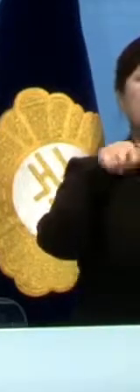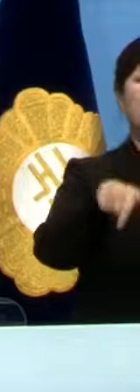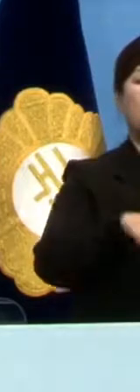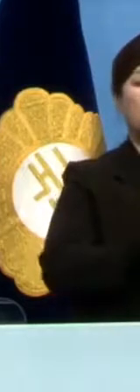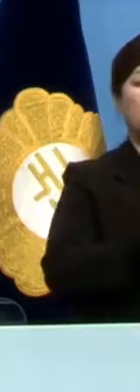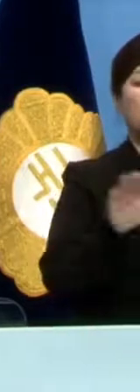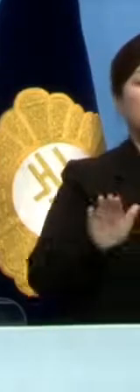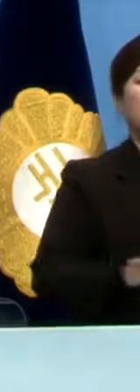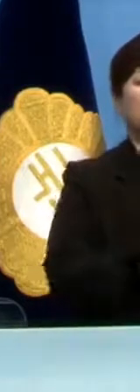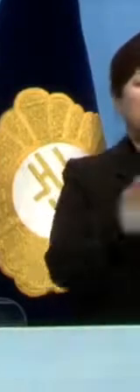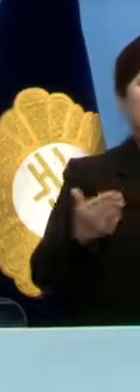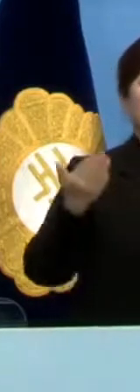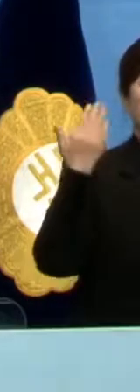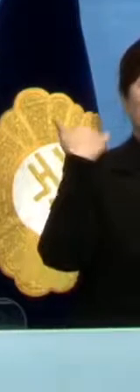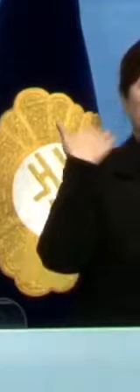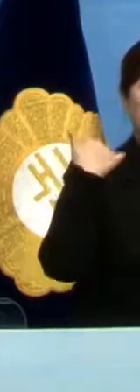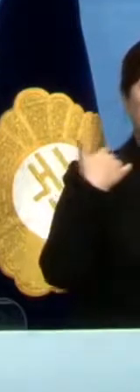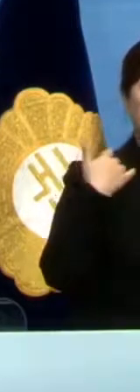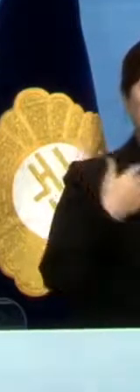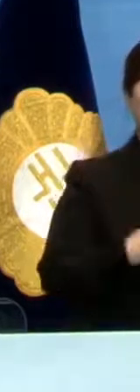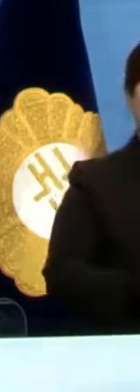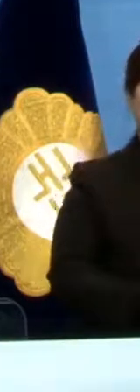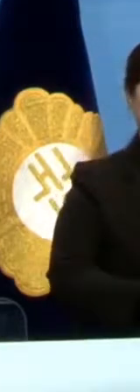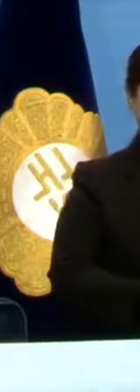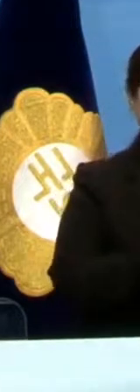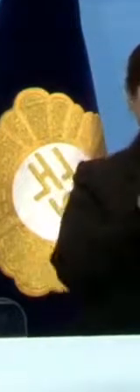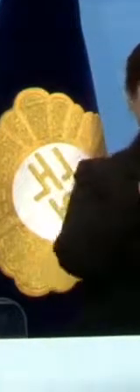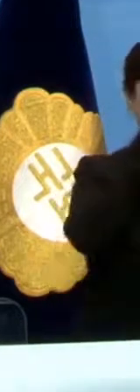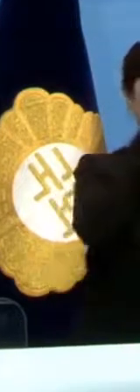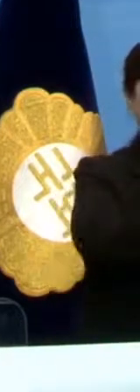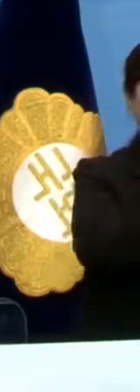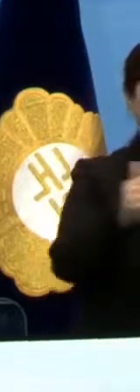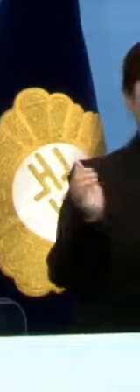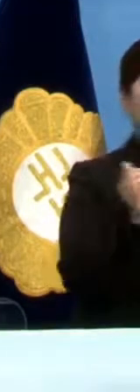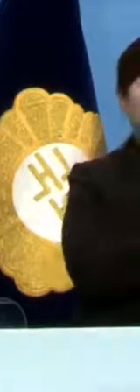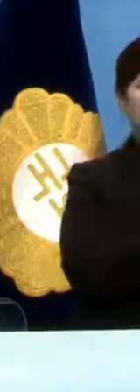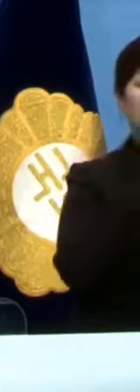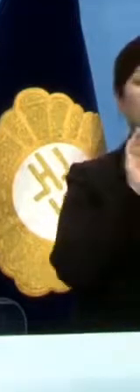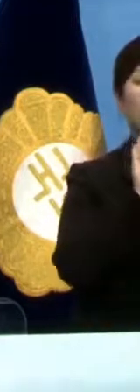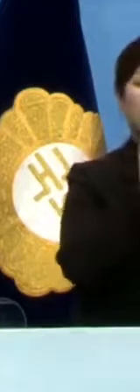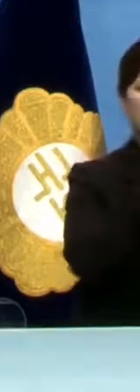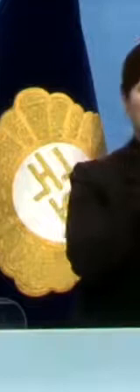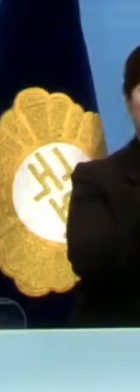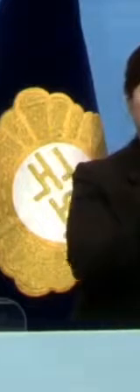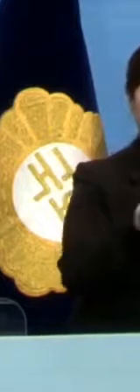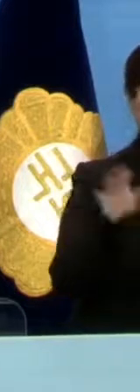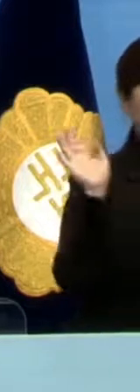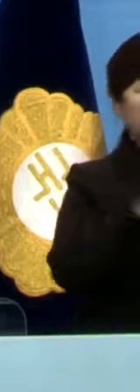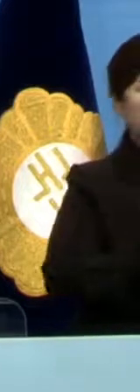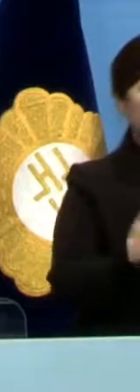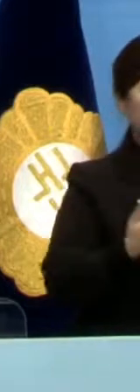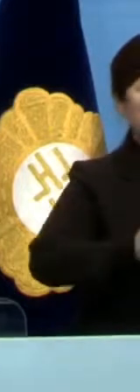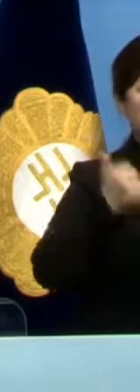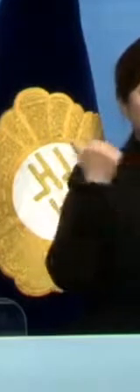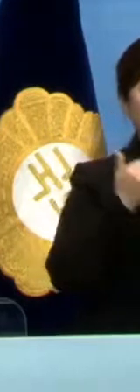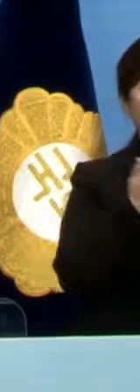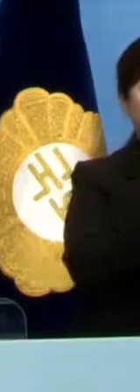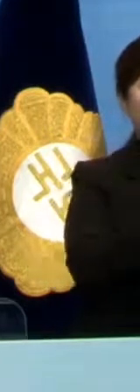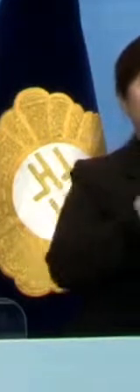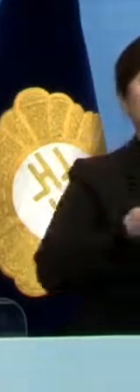저희들이 지난 21대 총선을 마치고 야 우리 부산 출신들 한번